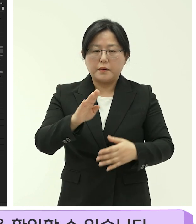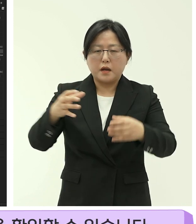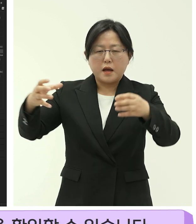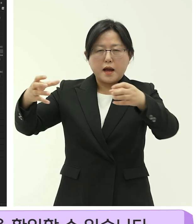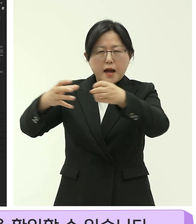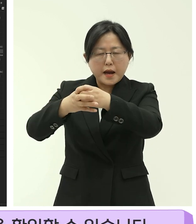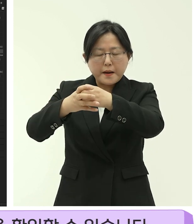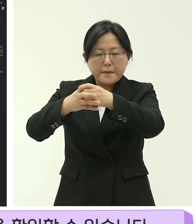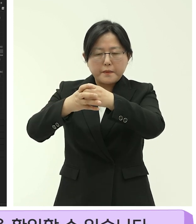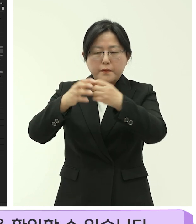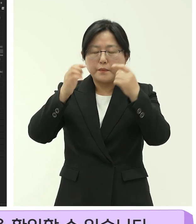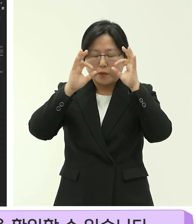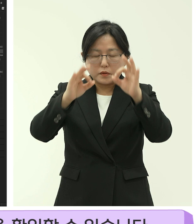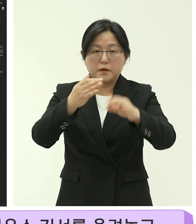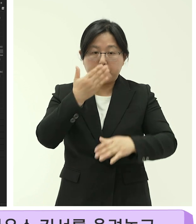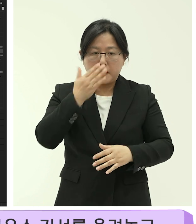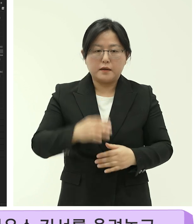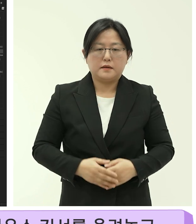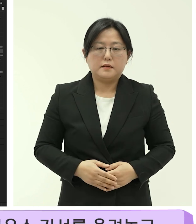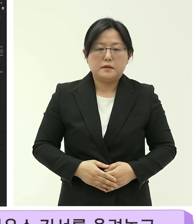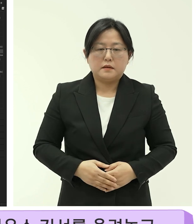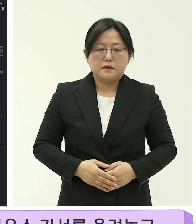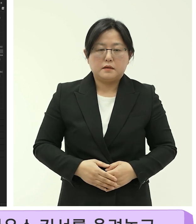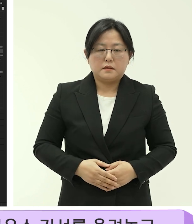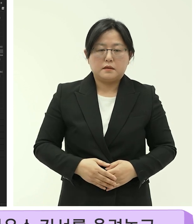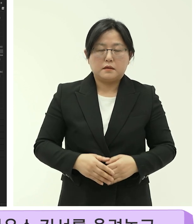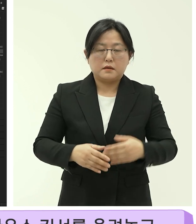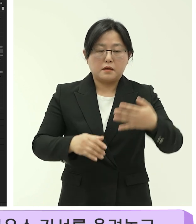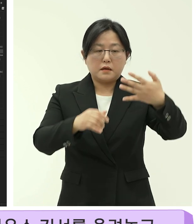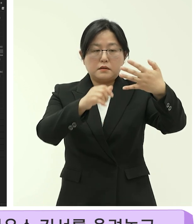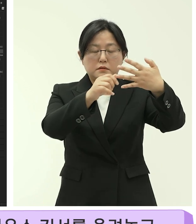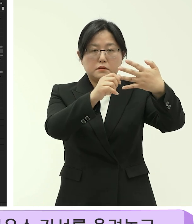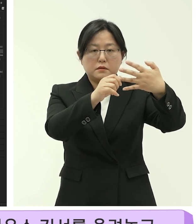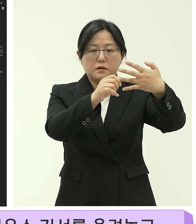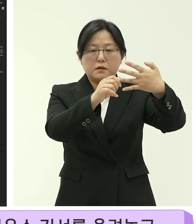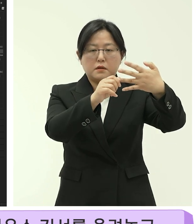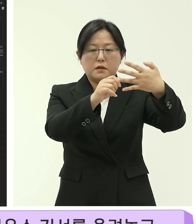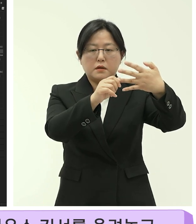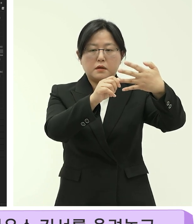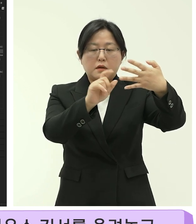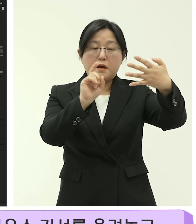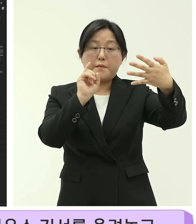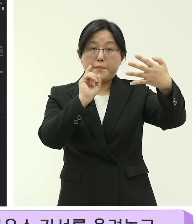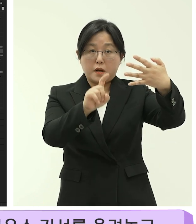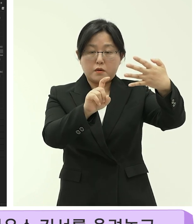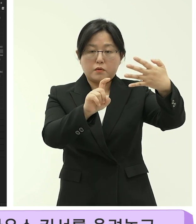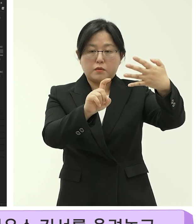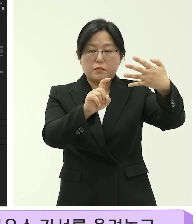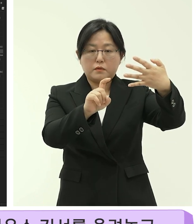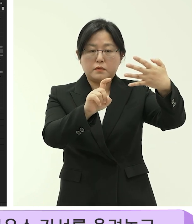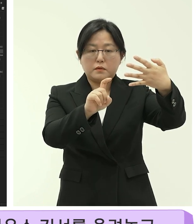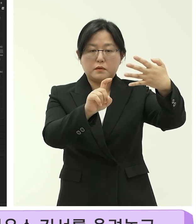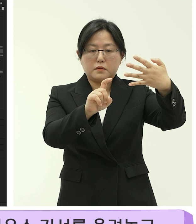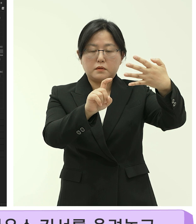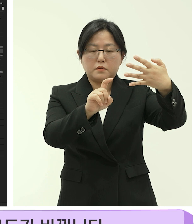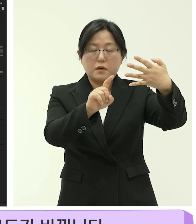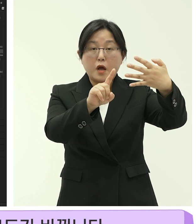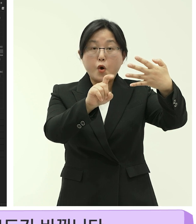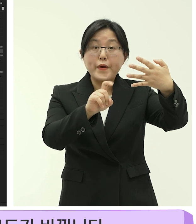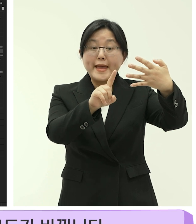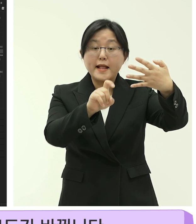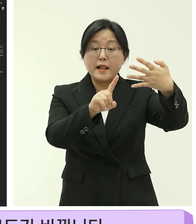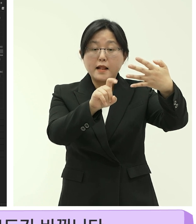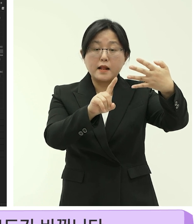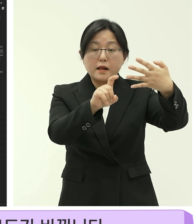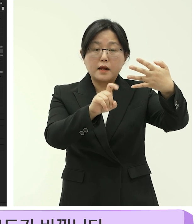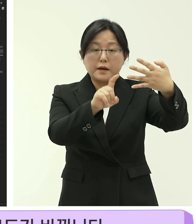맞춰서 합해지는 걸 확인할 수 있습니다. 이때 혼합 모드 오른쪽에 있는 이 효과 부분에 마우스 커서를 올려놓고 이